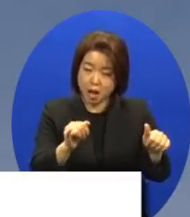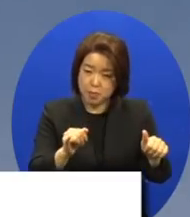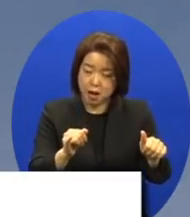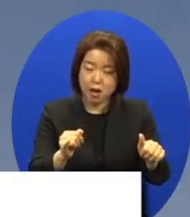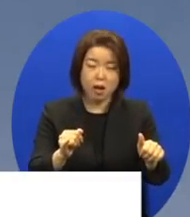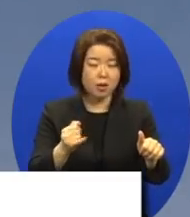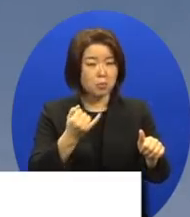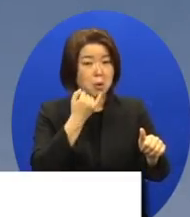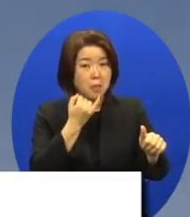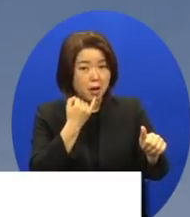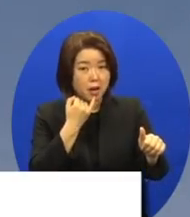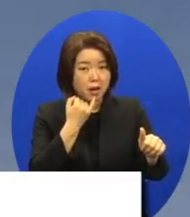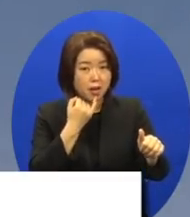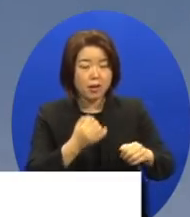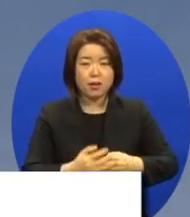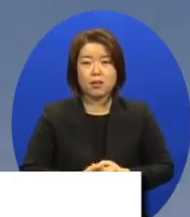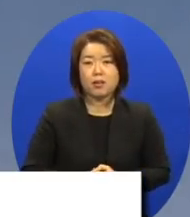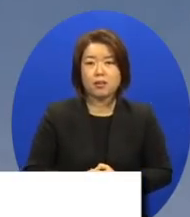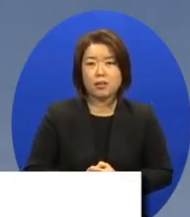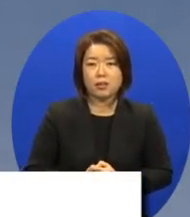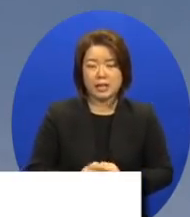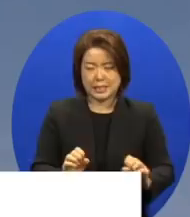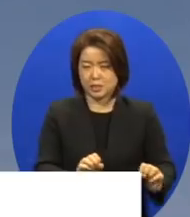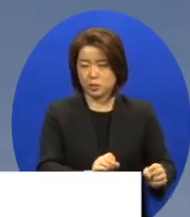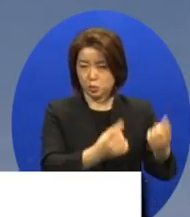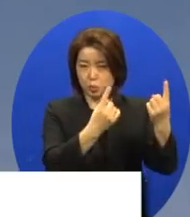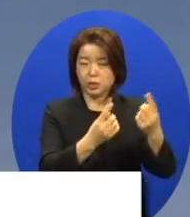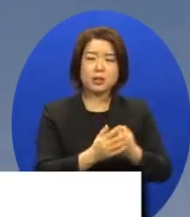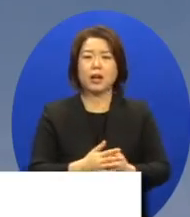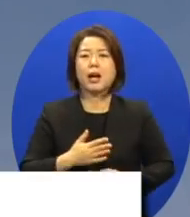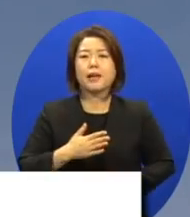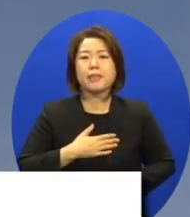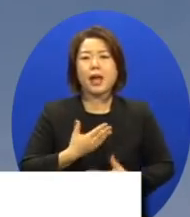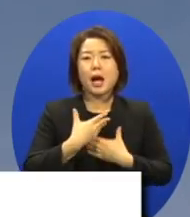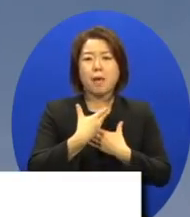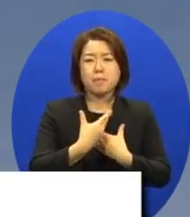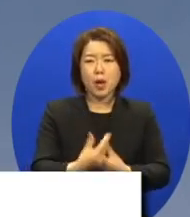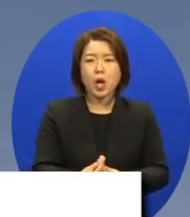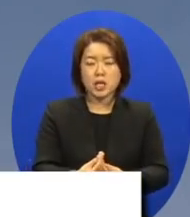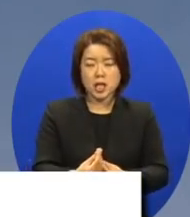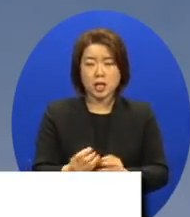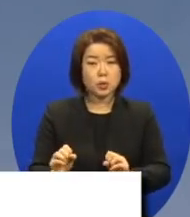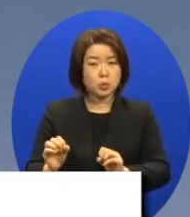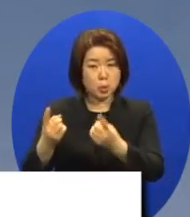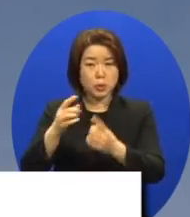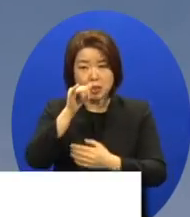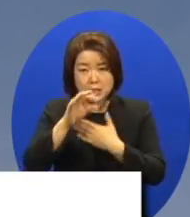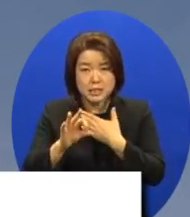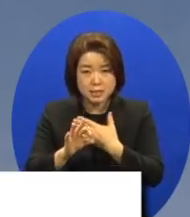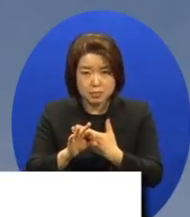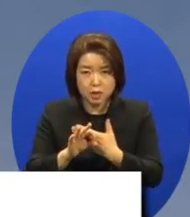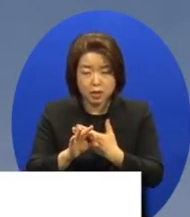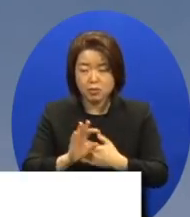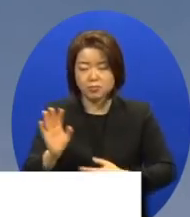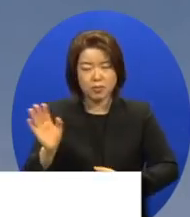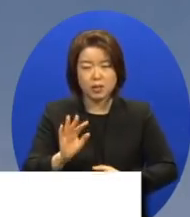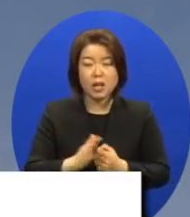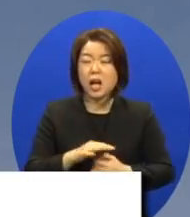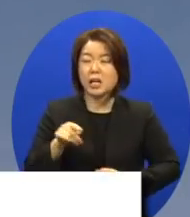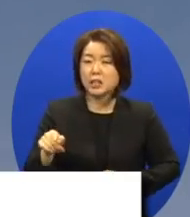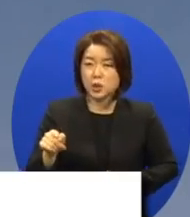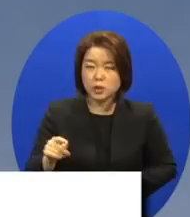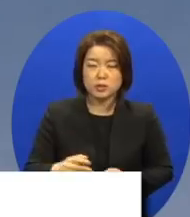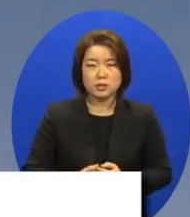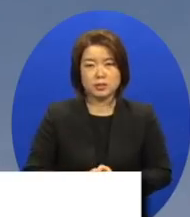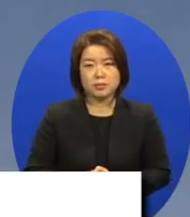해도 되는 거구나 동기가 내가 편하지 않은 쪽으로 동기가 있으면 그러면 그것은